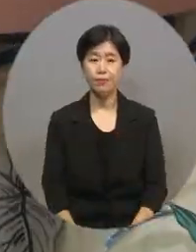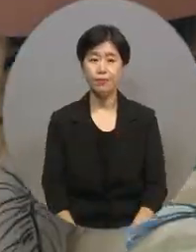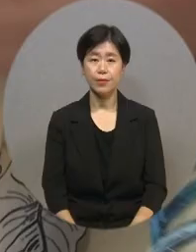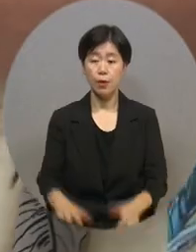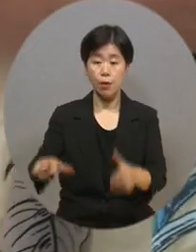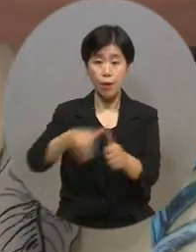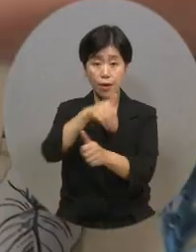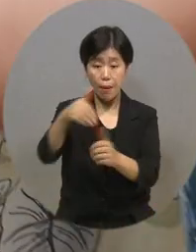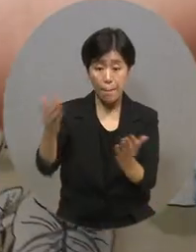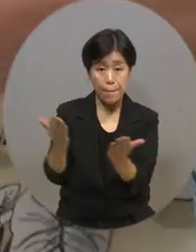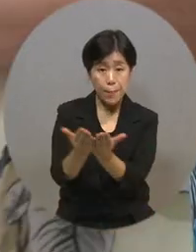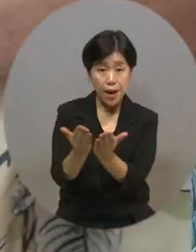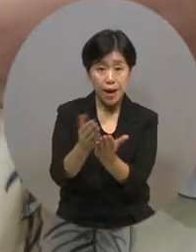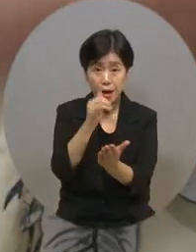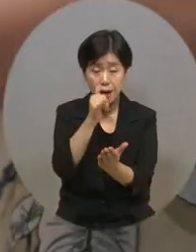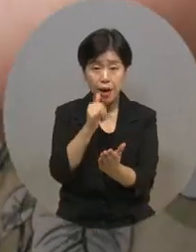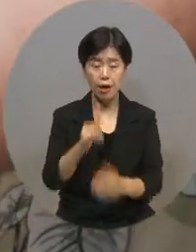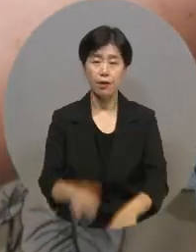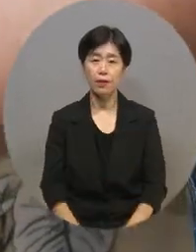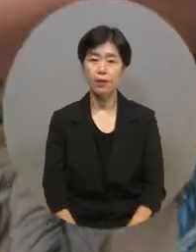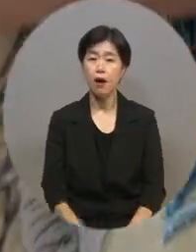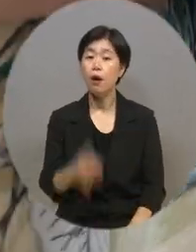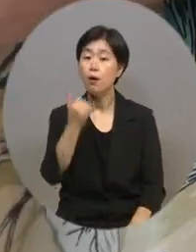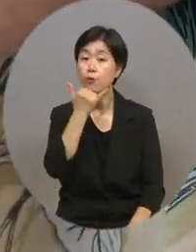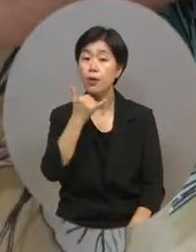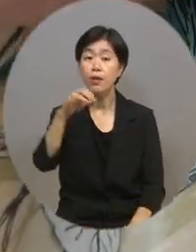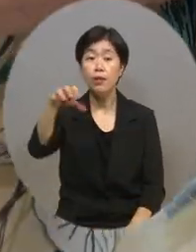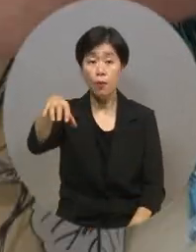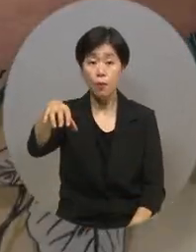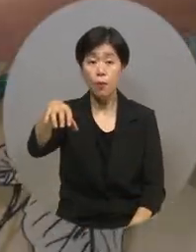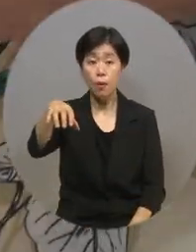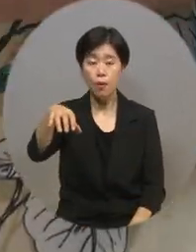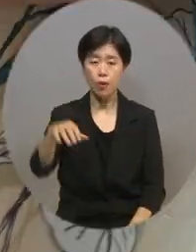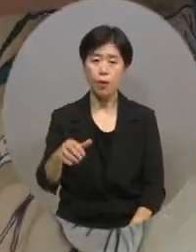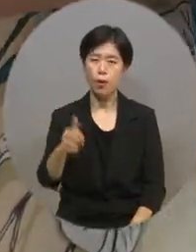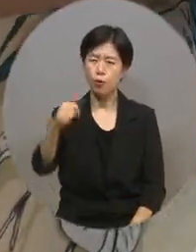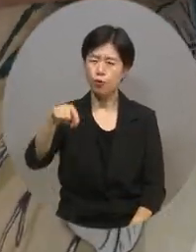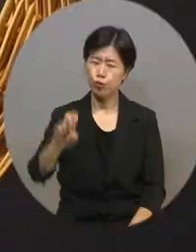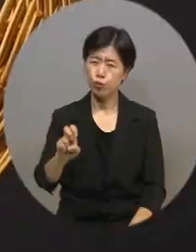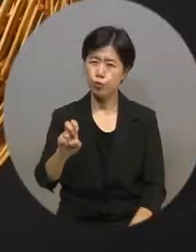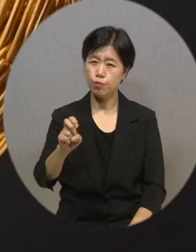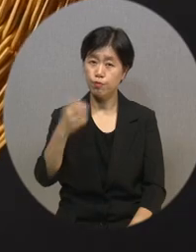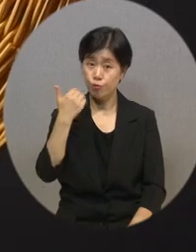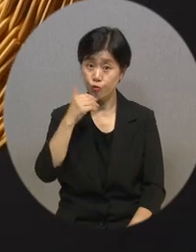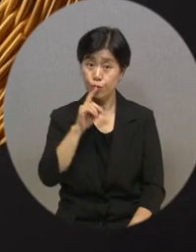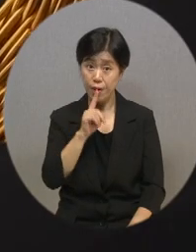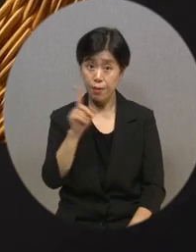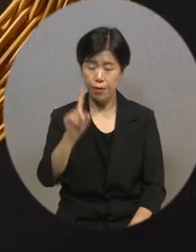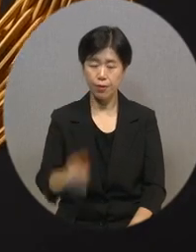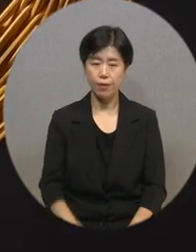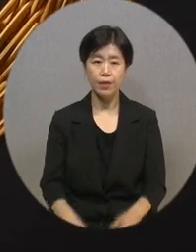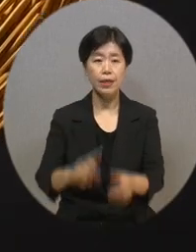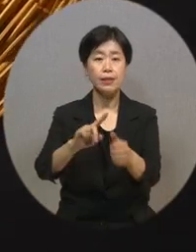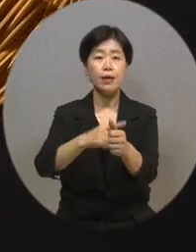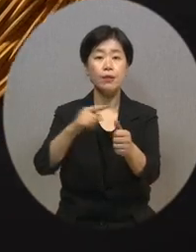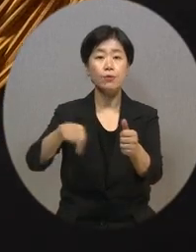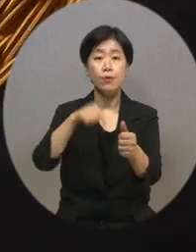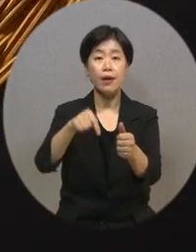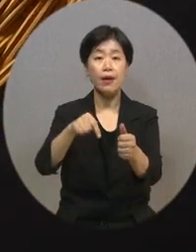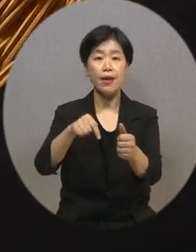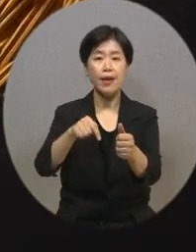있는 오스트리아 빈의 건축예술가 훈데르트 바사는 자연에는 직선이